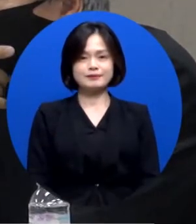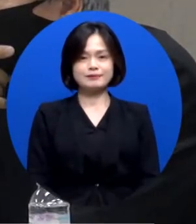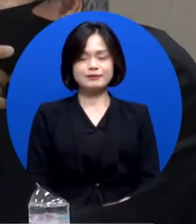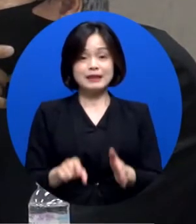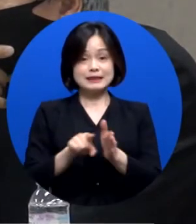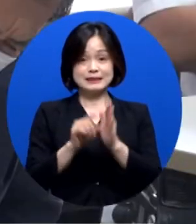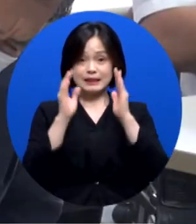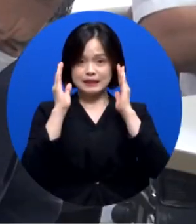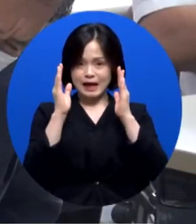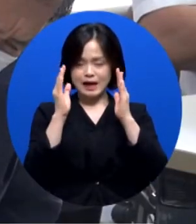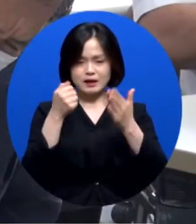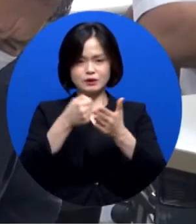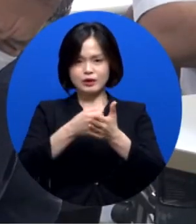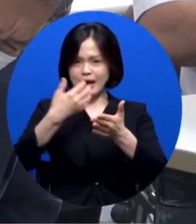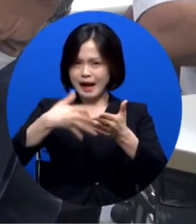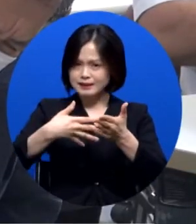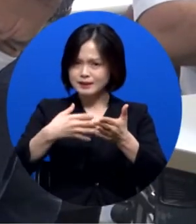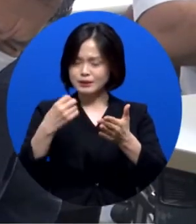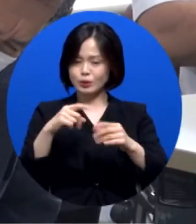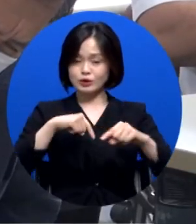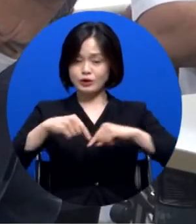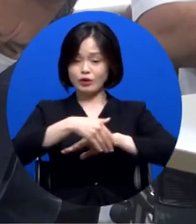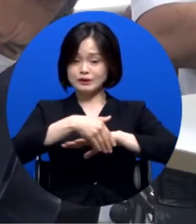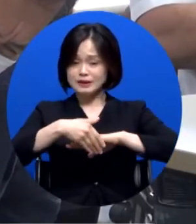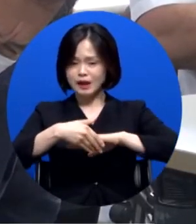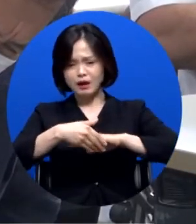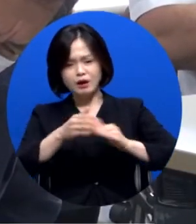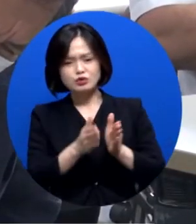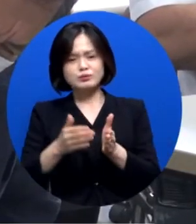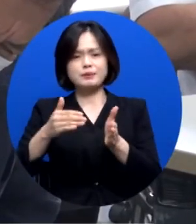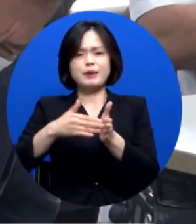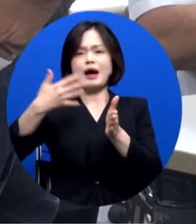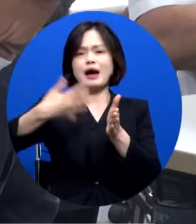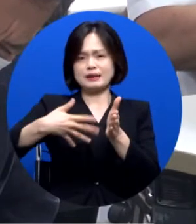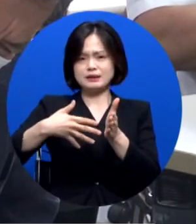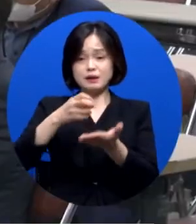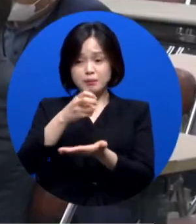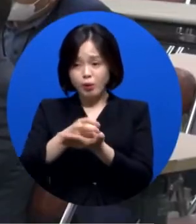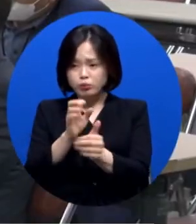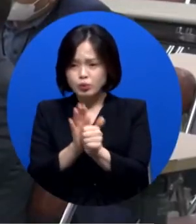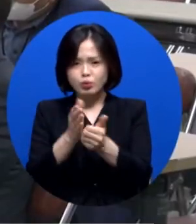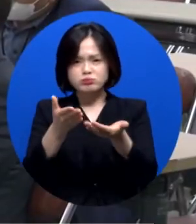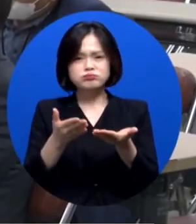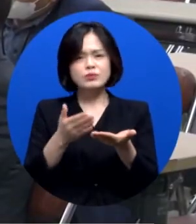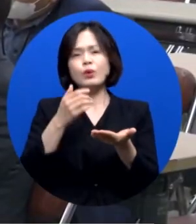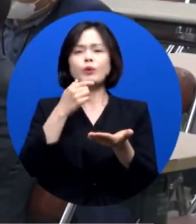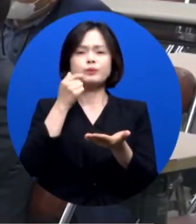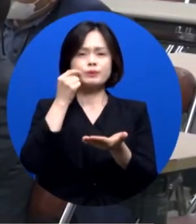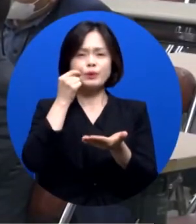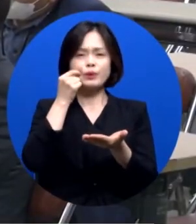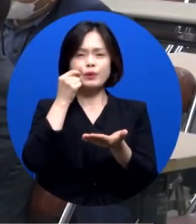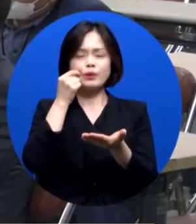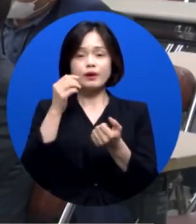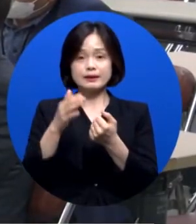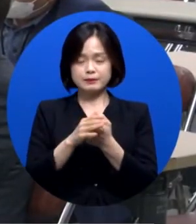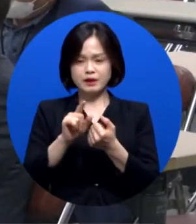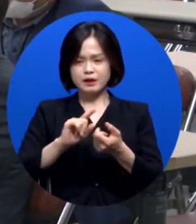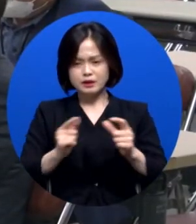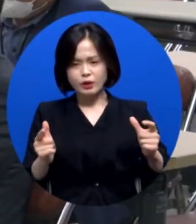신학적 미정립, 정책적 뒷받침, 법과 행정의 부재 등 장기적인 고민과 논의의